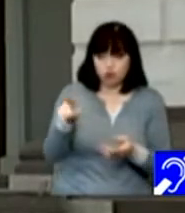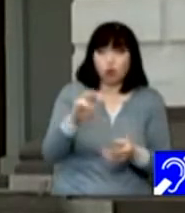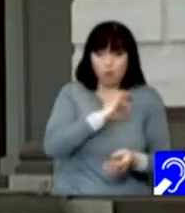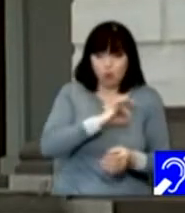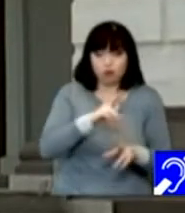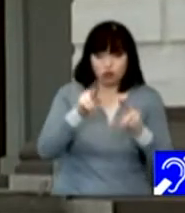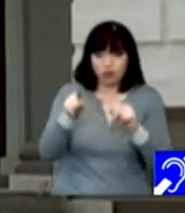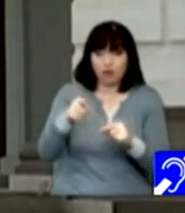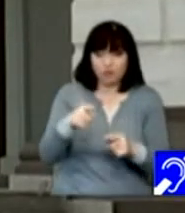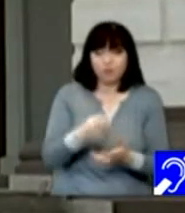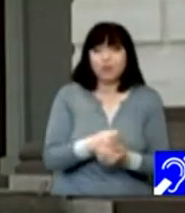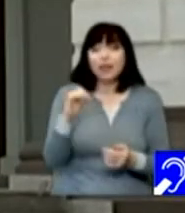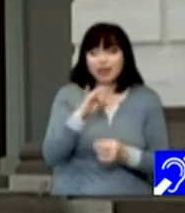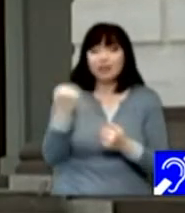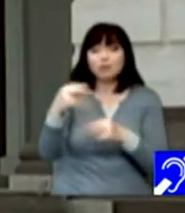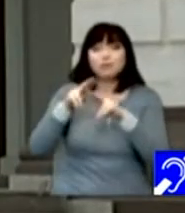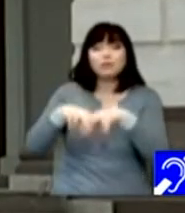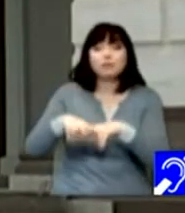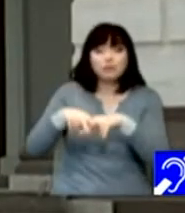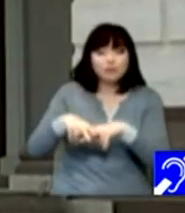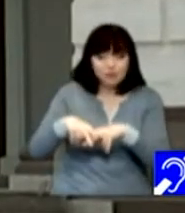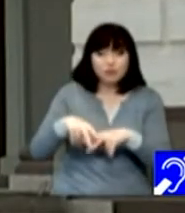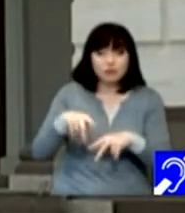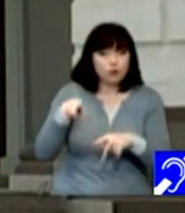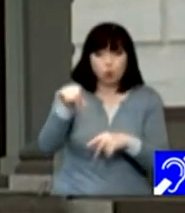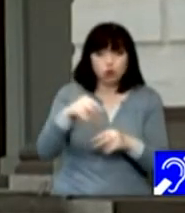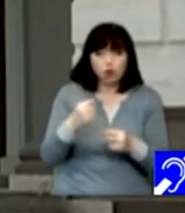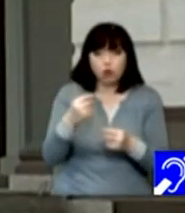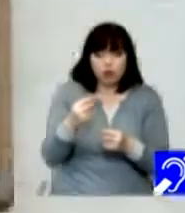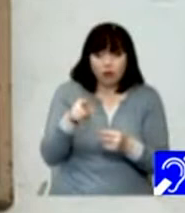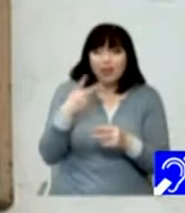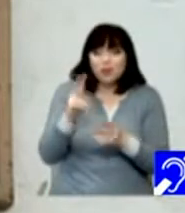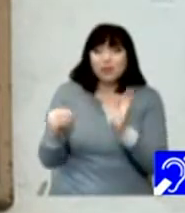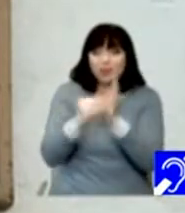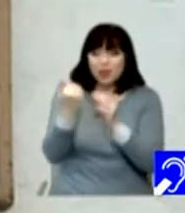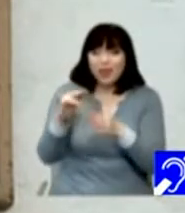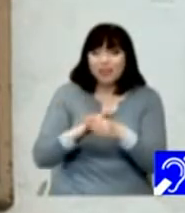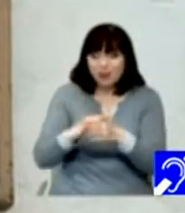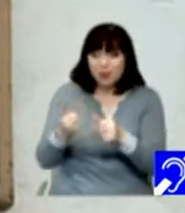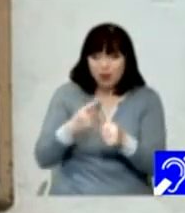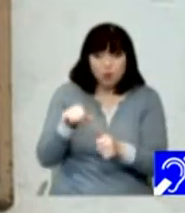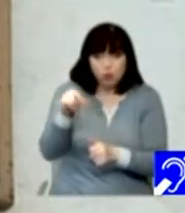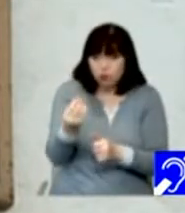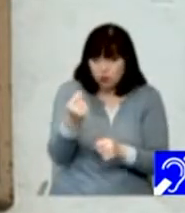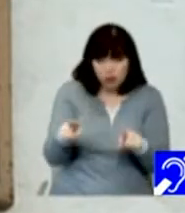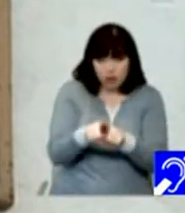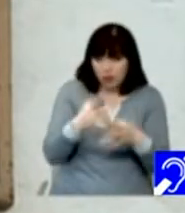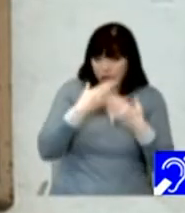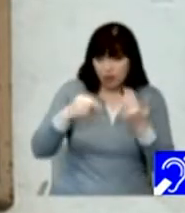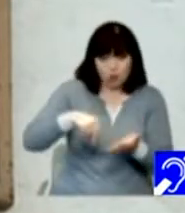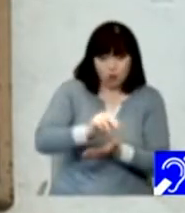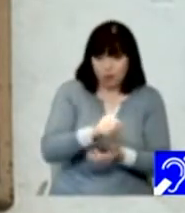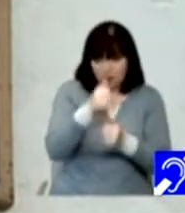pe numele căruia este înregistrat automobilul de lux, nu avea mijloace financiare suficiente pentru achiziție, veniturile ei